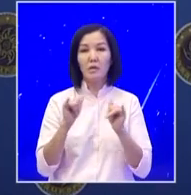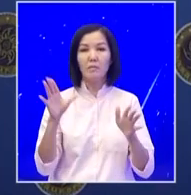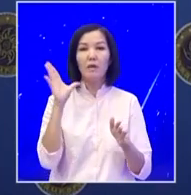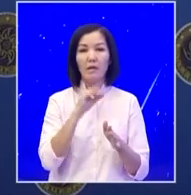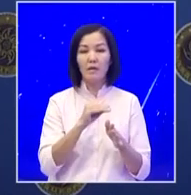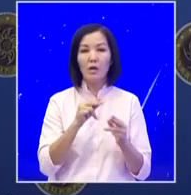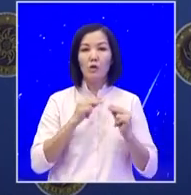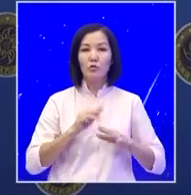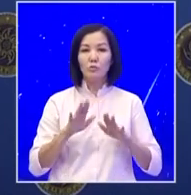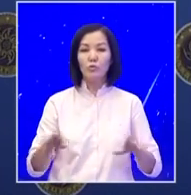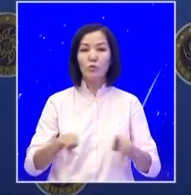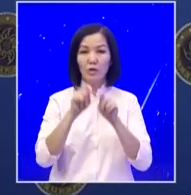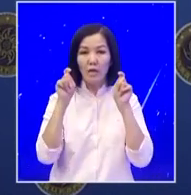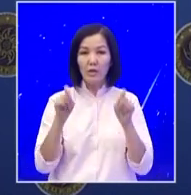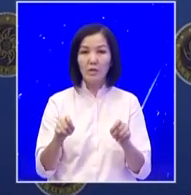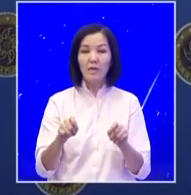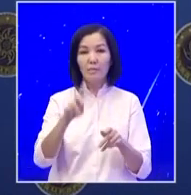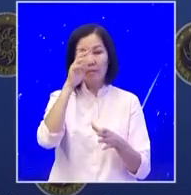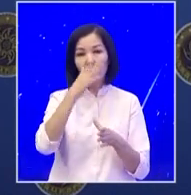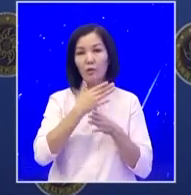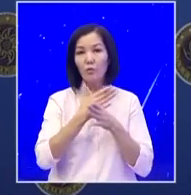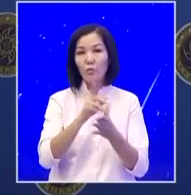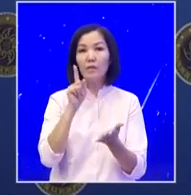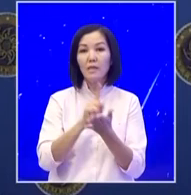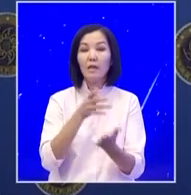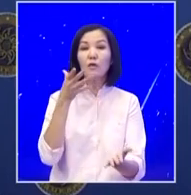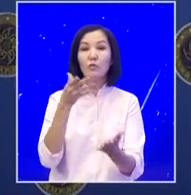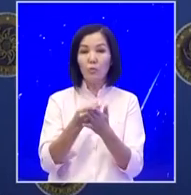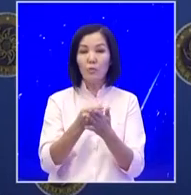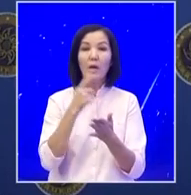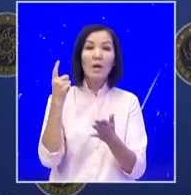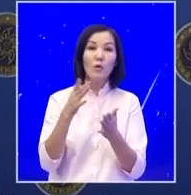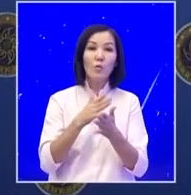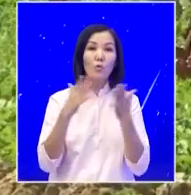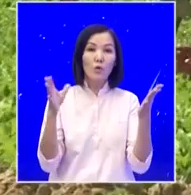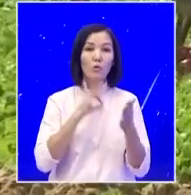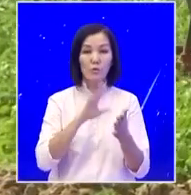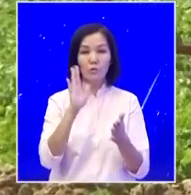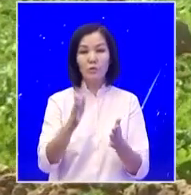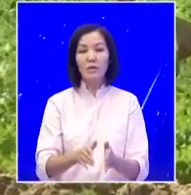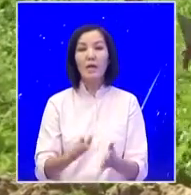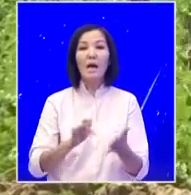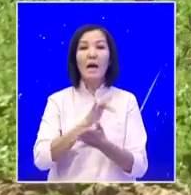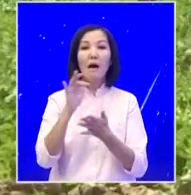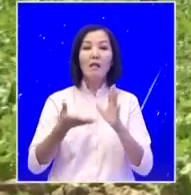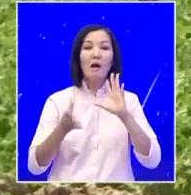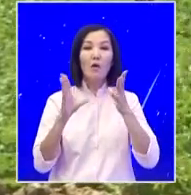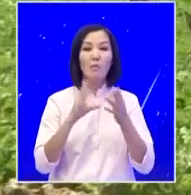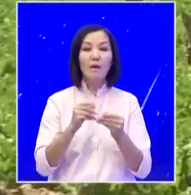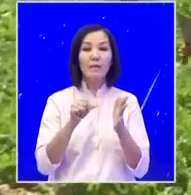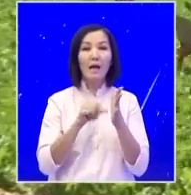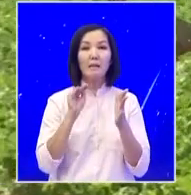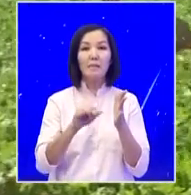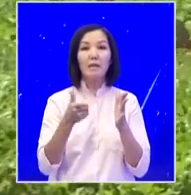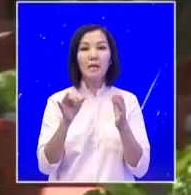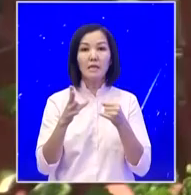жұмыс орындарын жасап, салығын төлеп, шынымен де біздің экономикаға үлкен үлес қосады. Қала аумағында 6000 гектардан аса